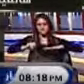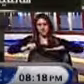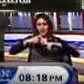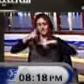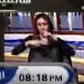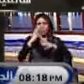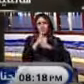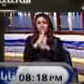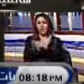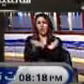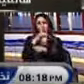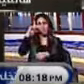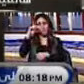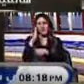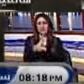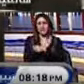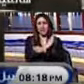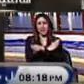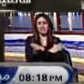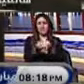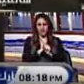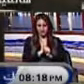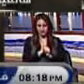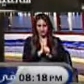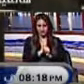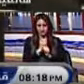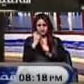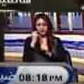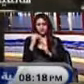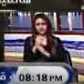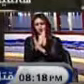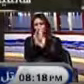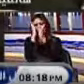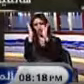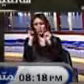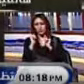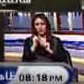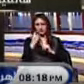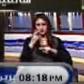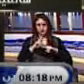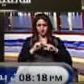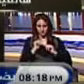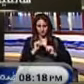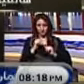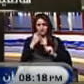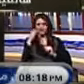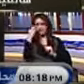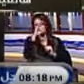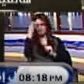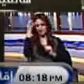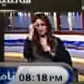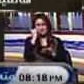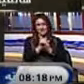الجلسة شعرت بإن ممكن يكون عشوب كان عنده إمبارح. عشوب المكير المعروف محمد عشوب. طبعا في